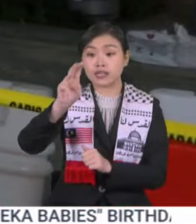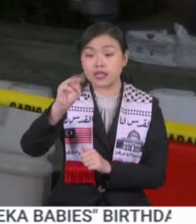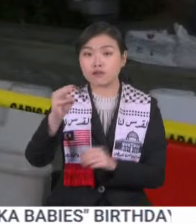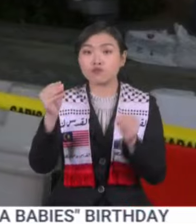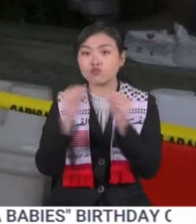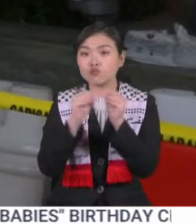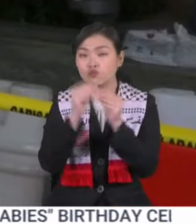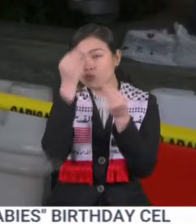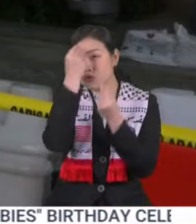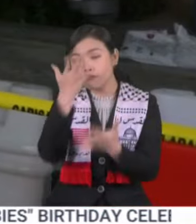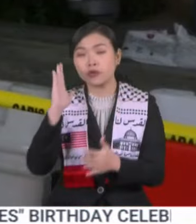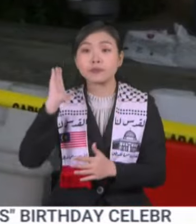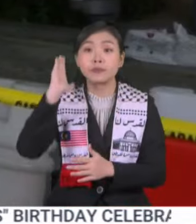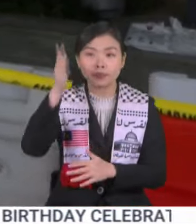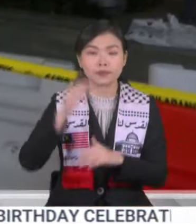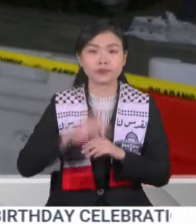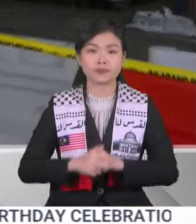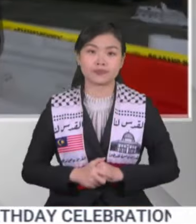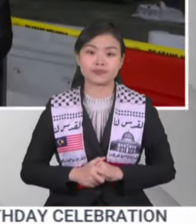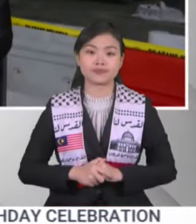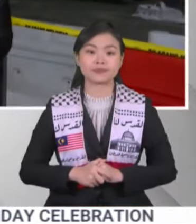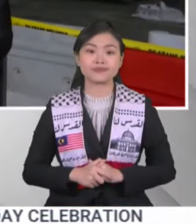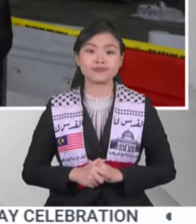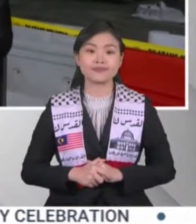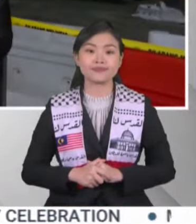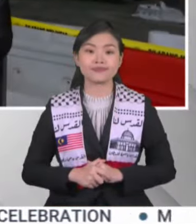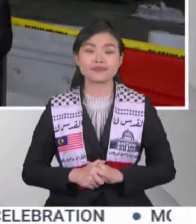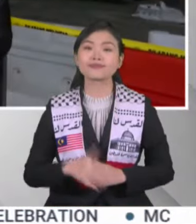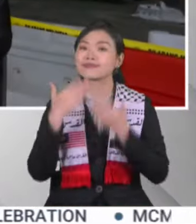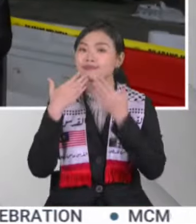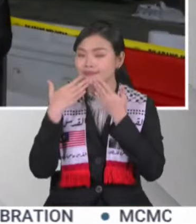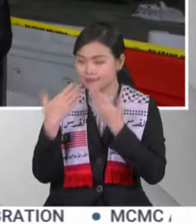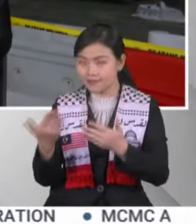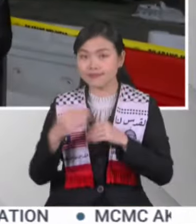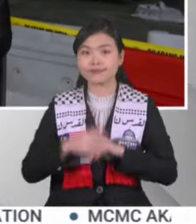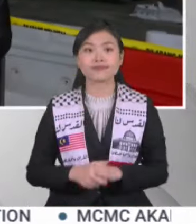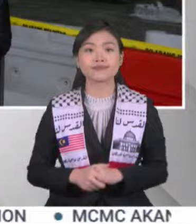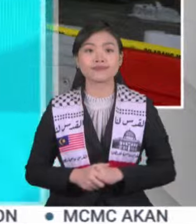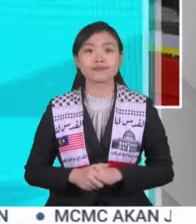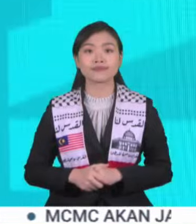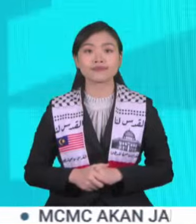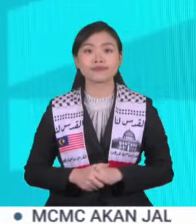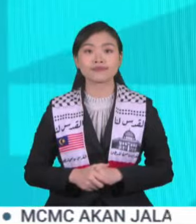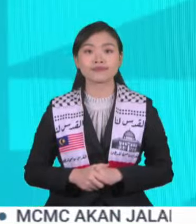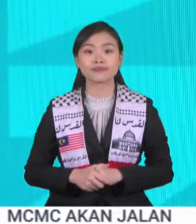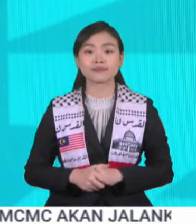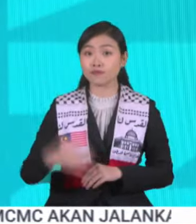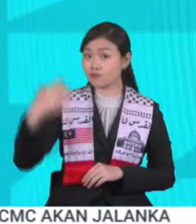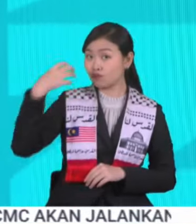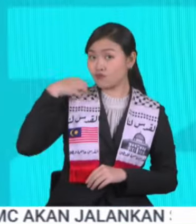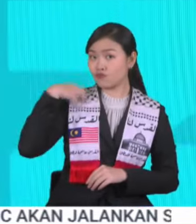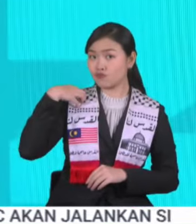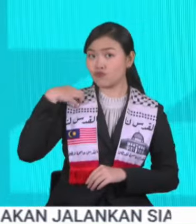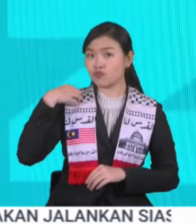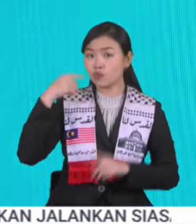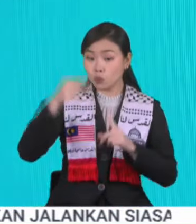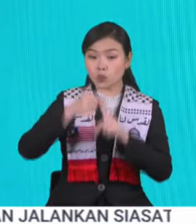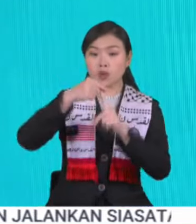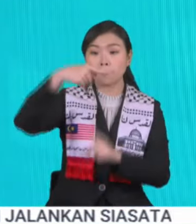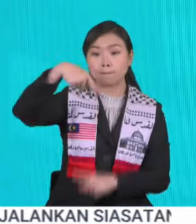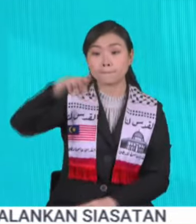perkembangan berita selanjutnya. Silakan. Baik, terima kasih Aisyah. Saudara, pihak berkuasa